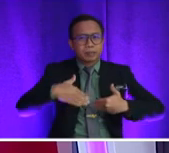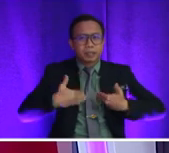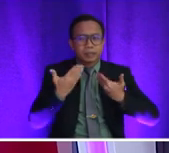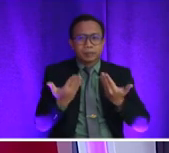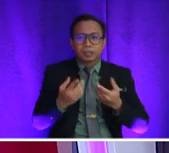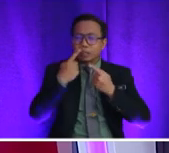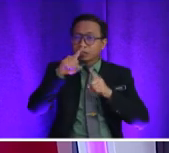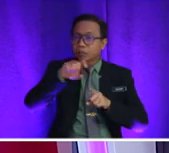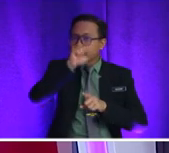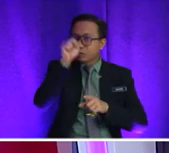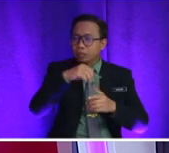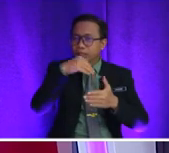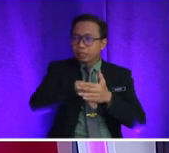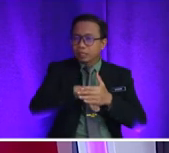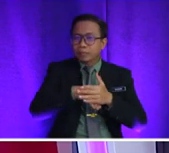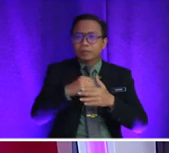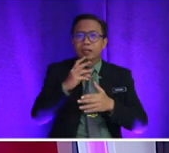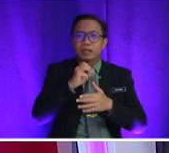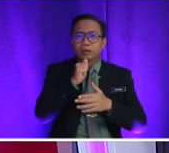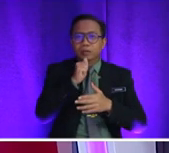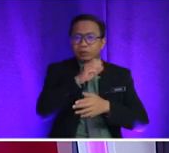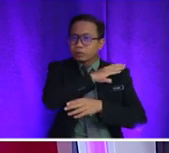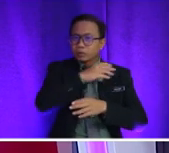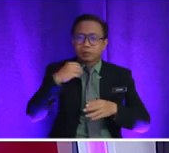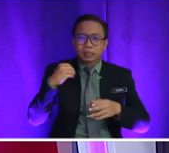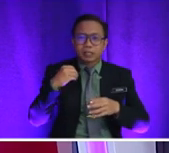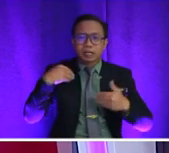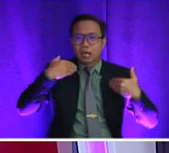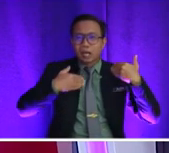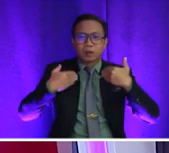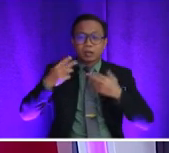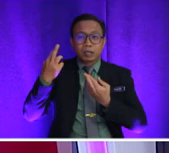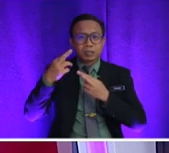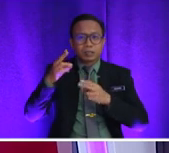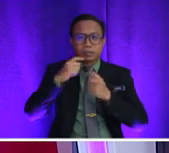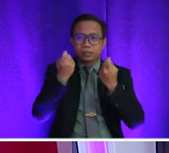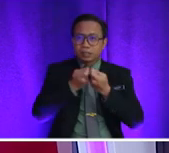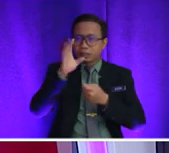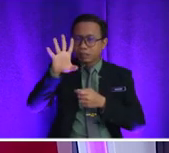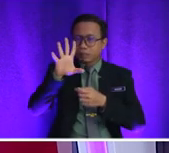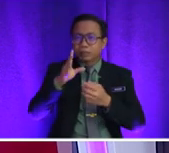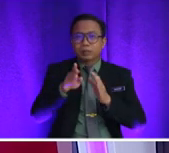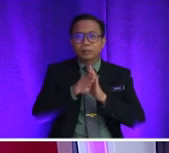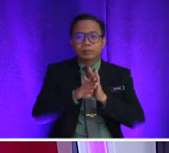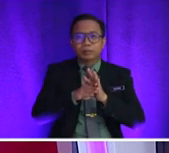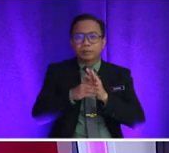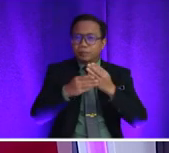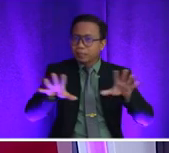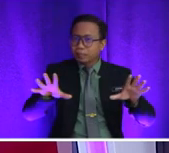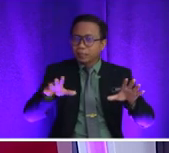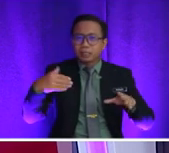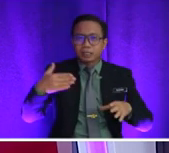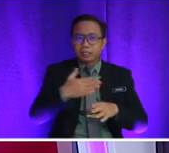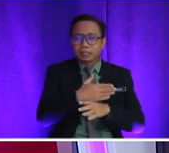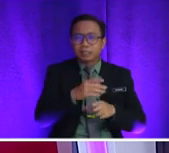menjawab soal dan dalam mata pelajaran aku akulture dan hayuan rekreasi tingkat 5 bab membiarkan hiasan